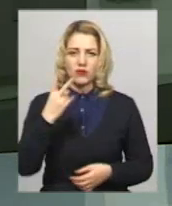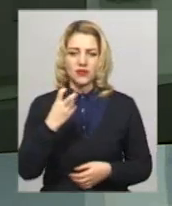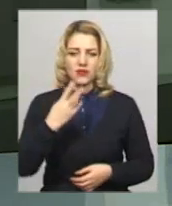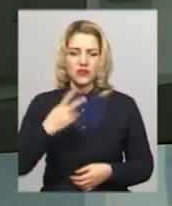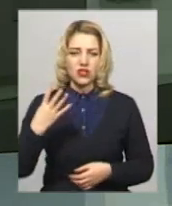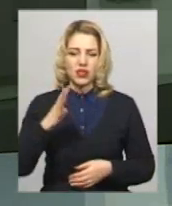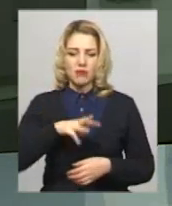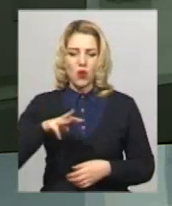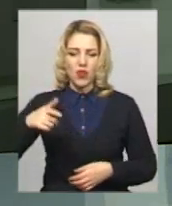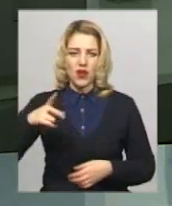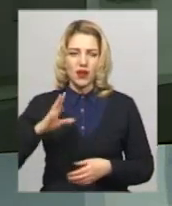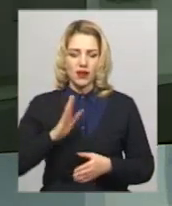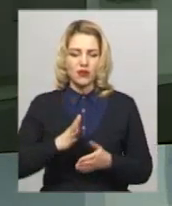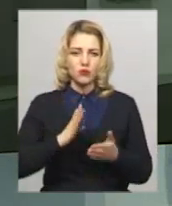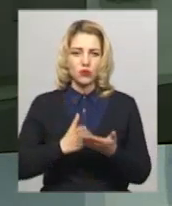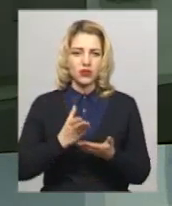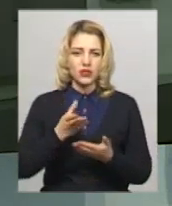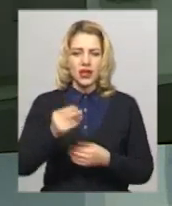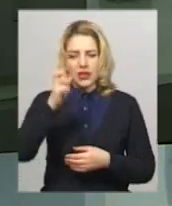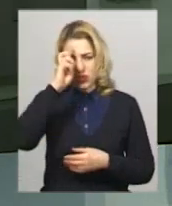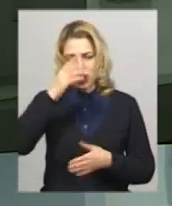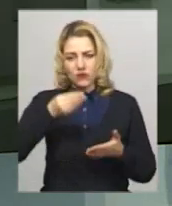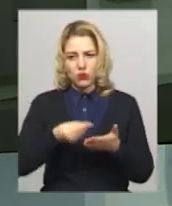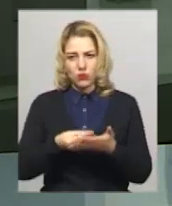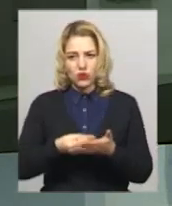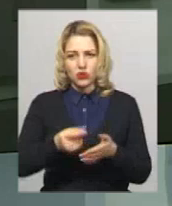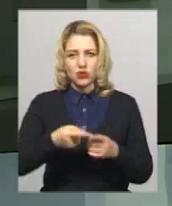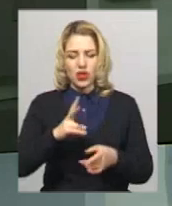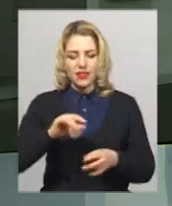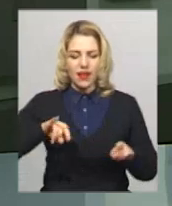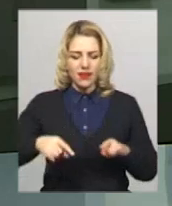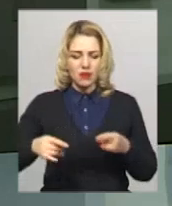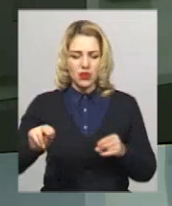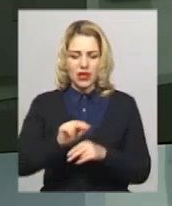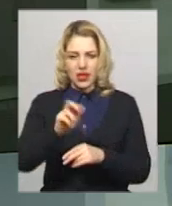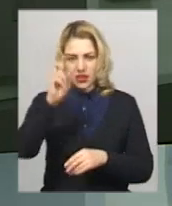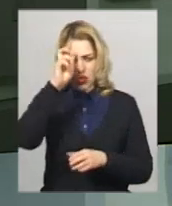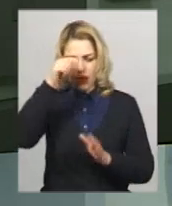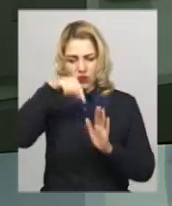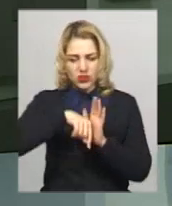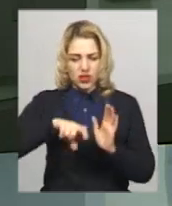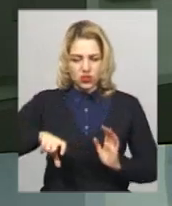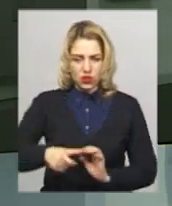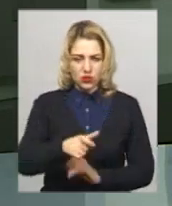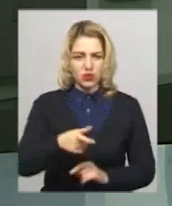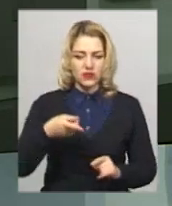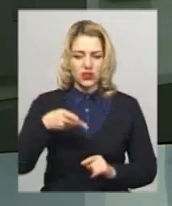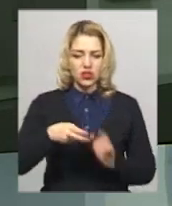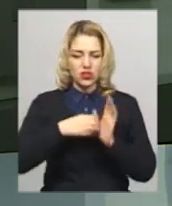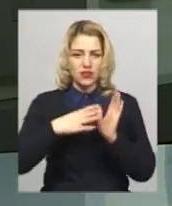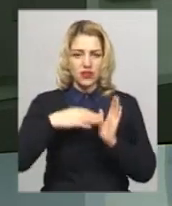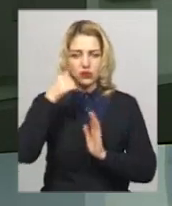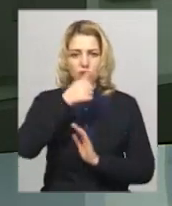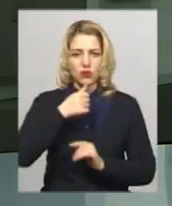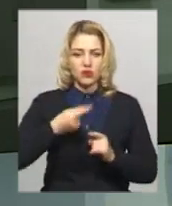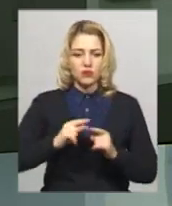224 мільйона гривень підуть з державного бюджету на ямковий ремонт доріг державного значення Хмельниччині у 2019 році. Про